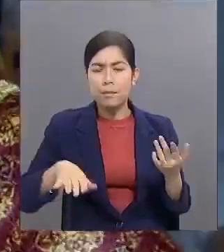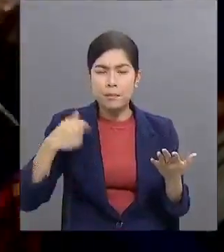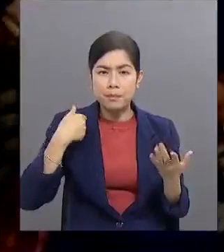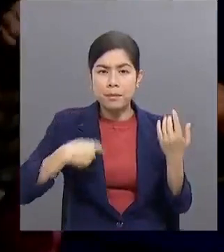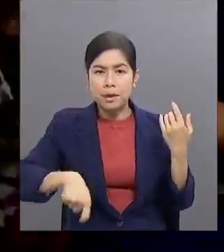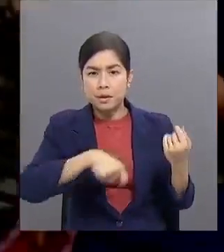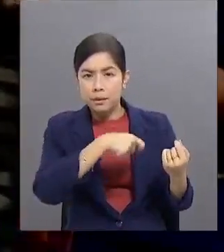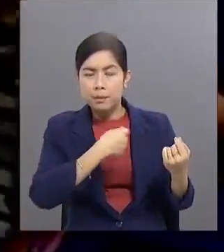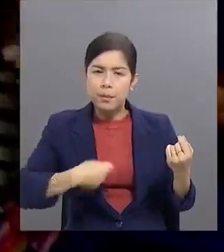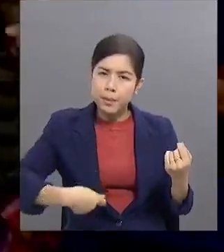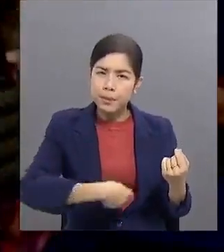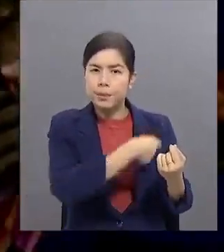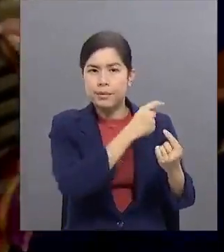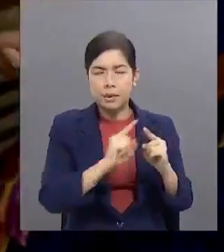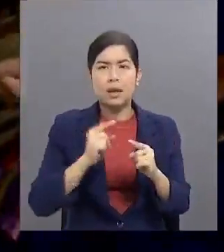อง